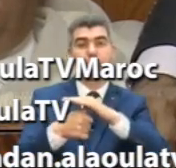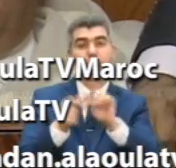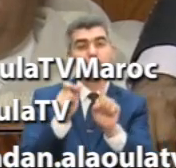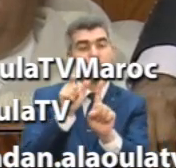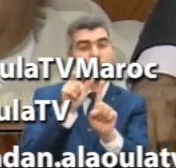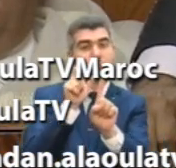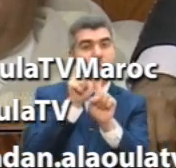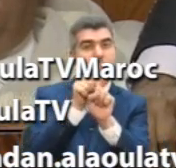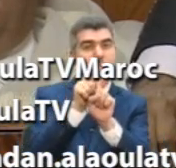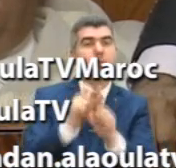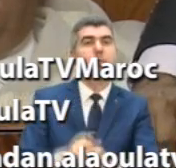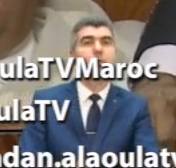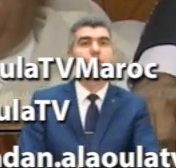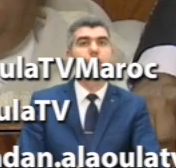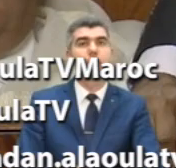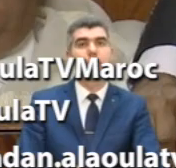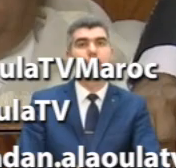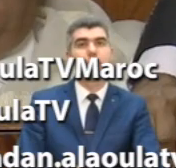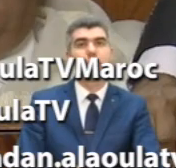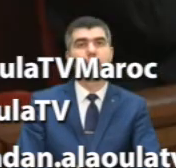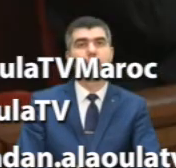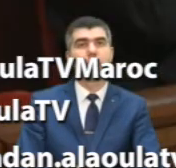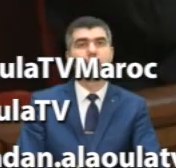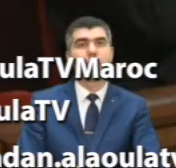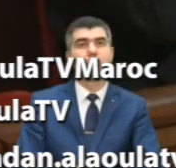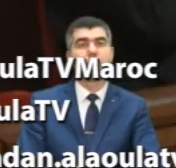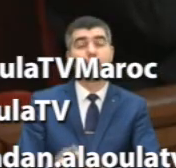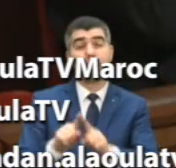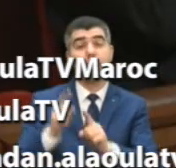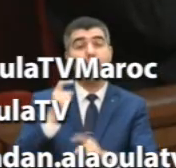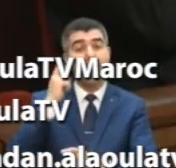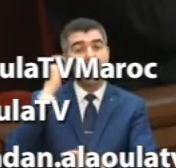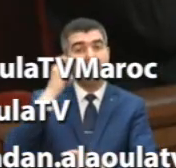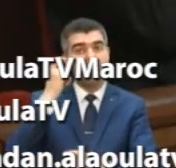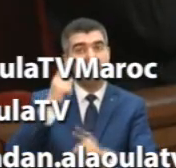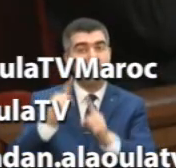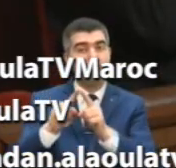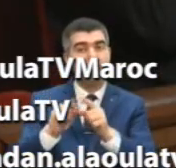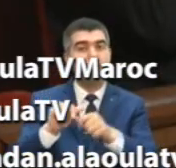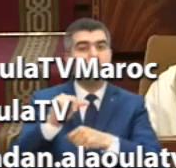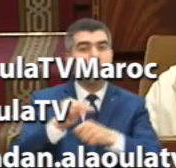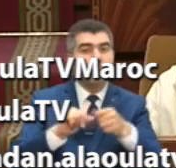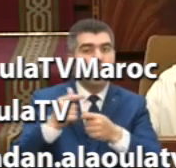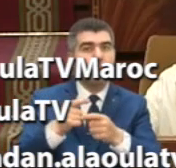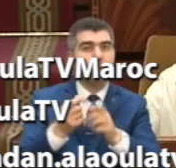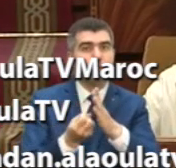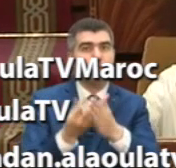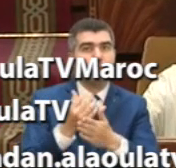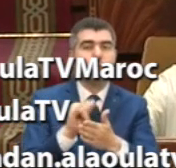والمناصب العليا، وبالتالي أنه هل تفكرون في مراجعتها وتطويرها؟